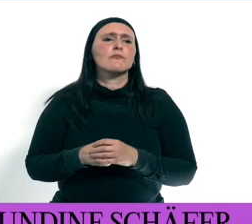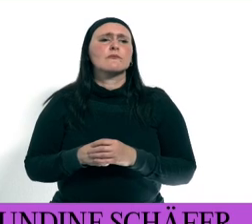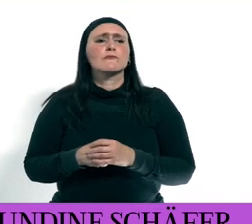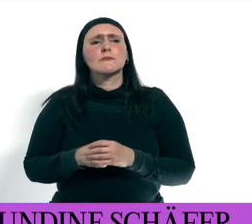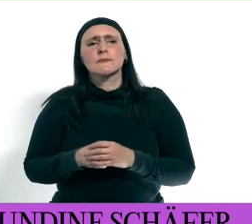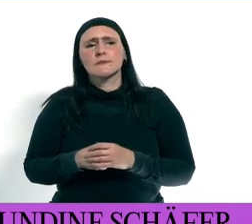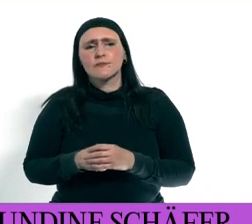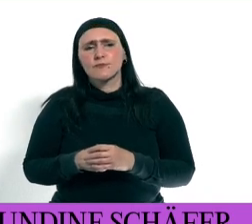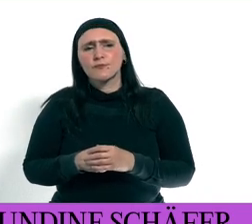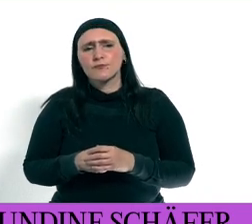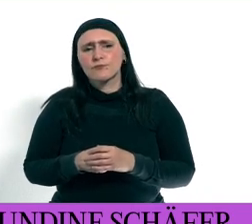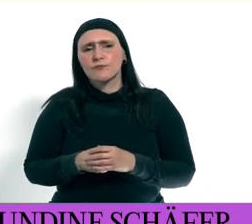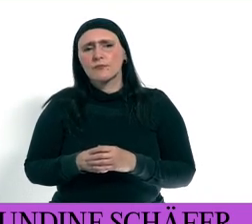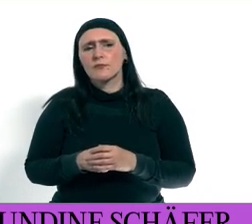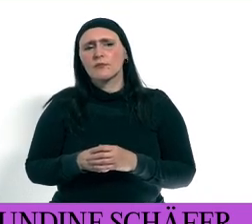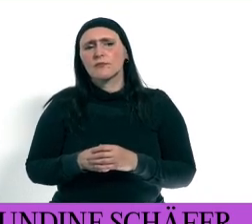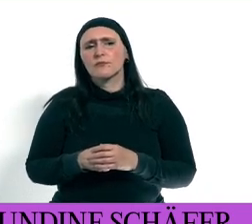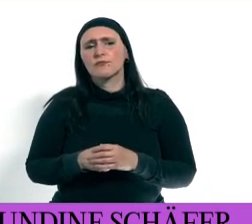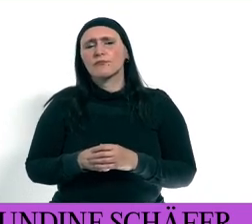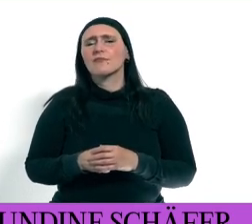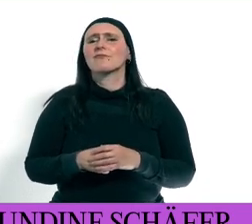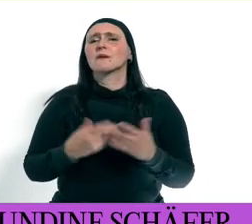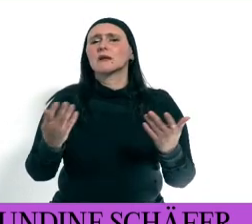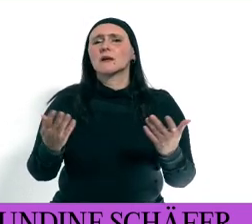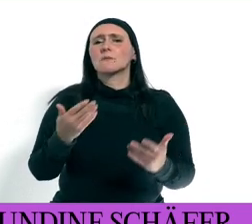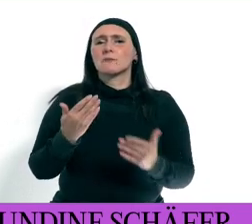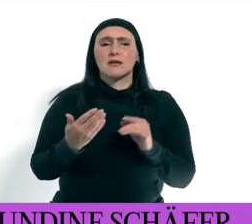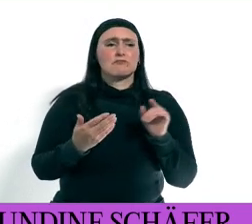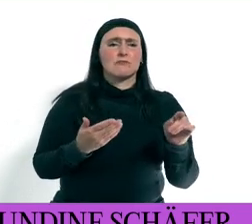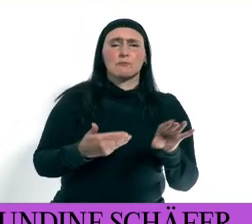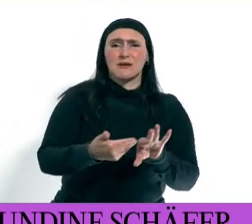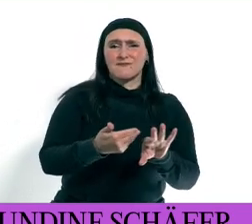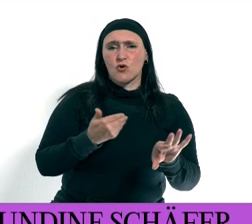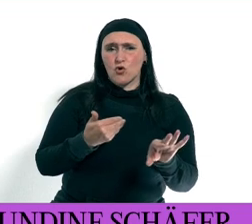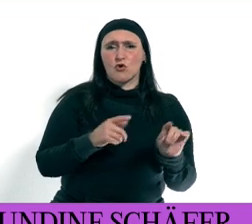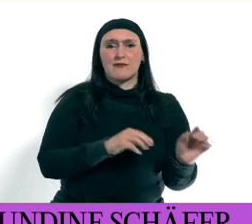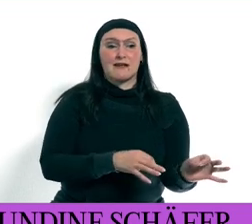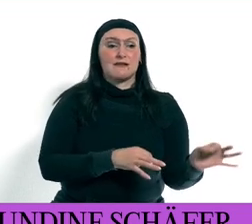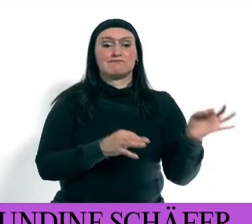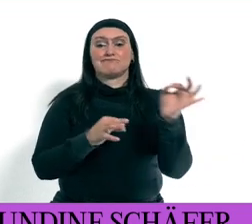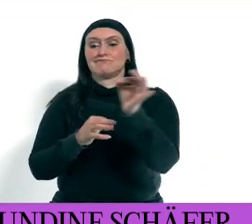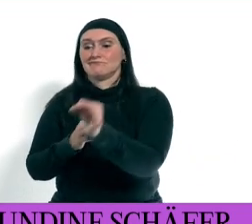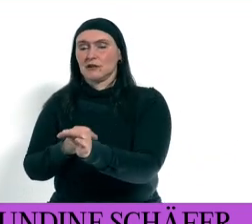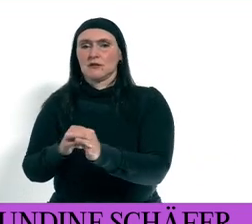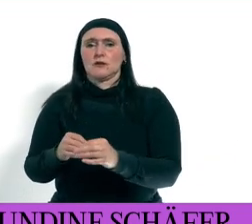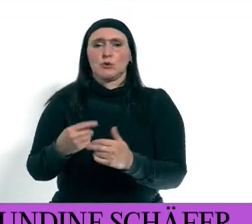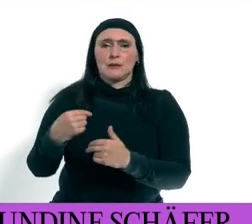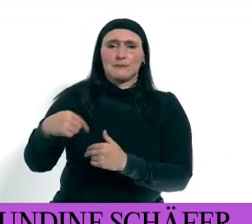natürlich nehmen sie ihre Erinnerungen immer mit vom einen Ort zum nächsten und auch